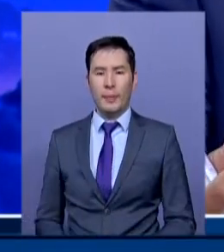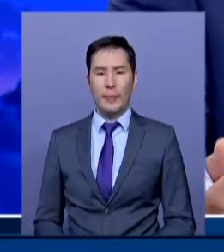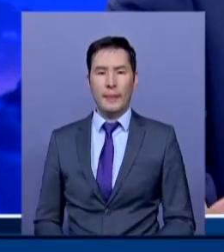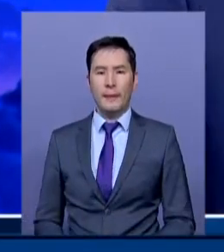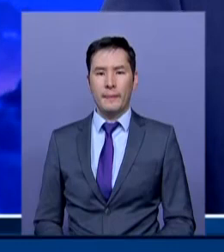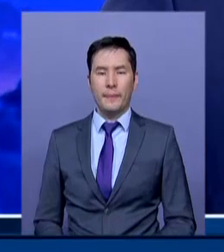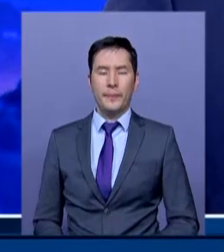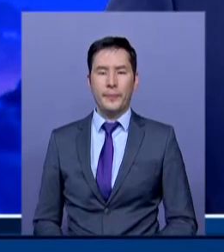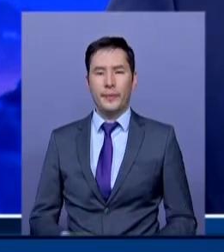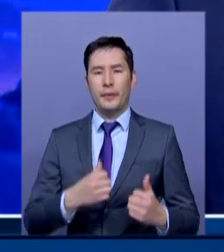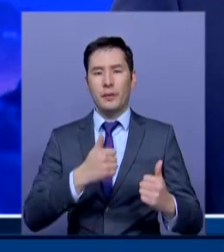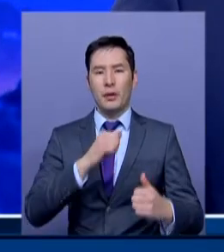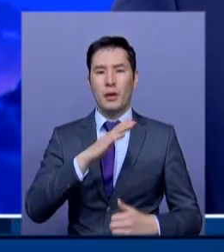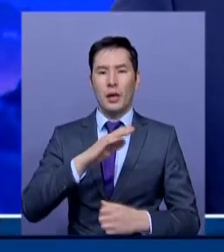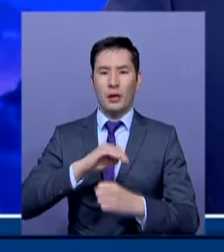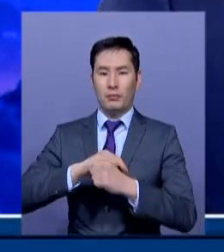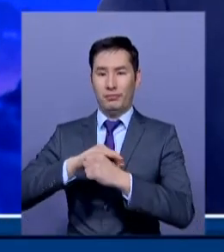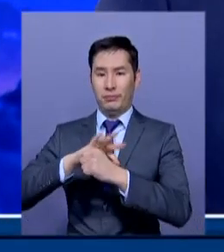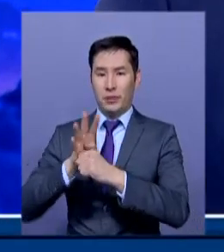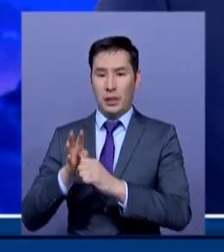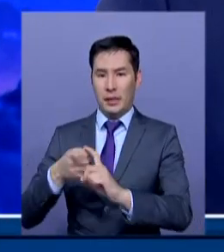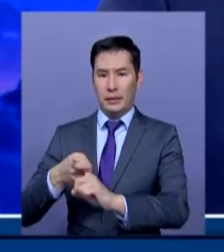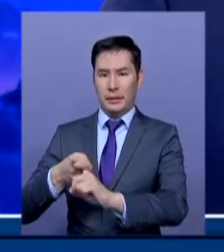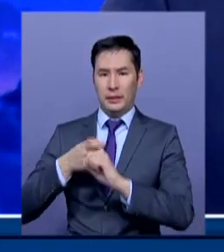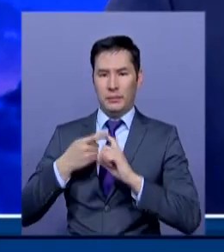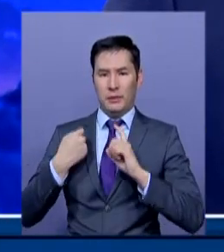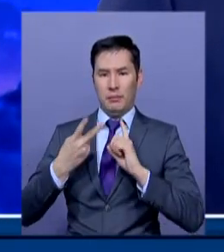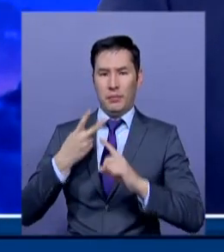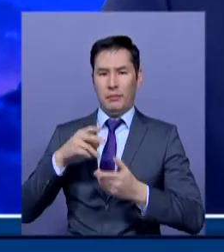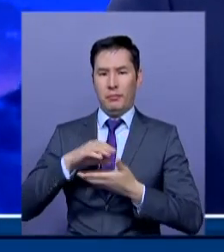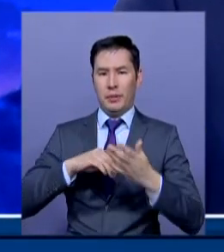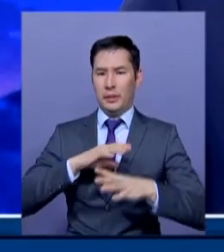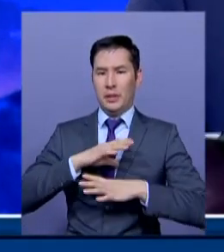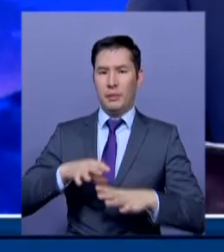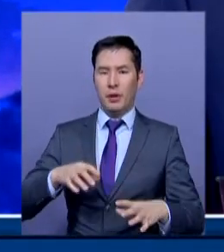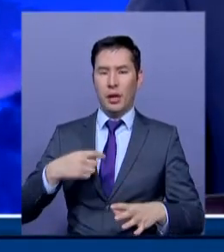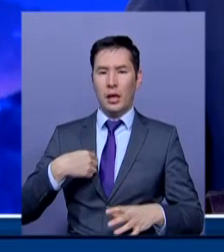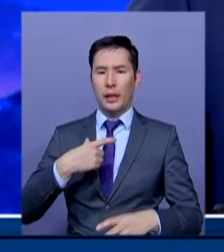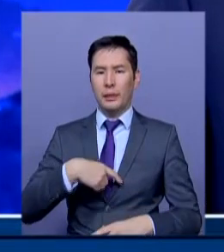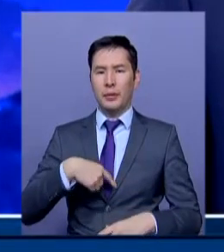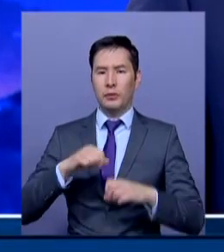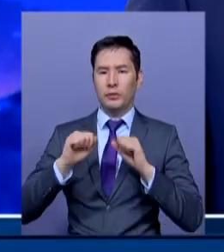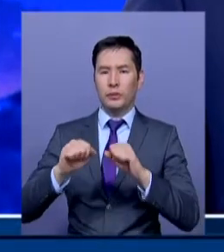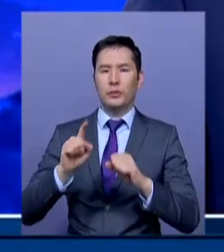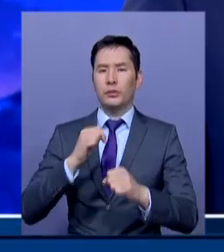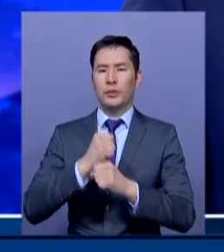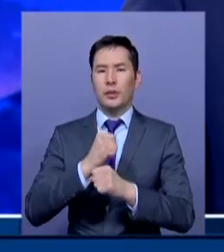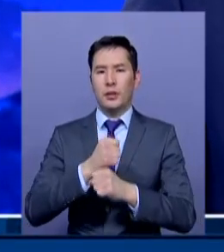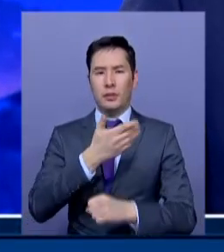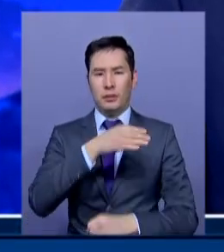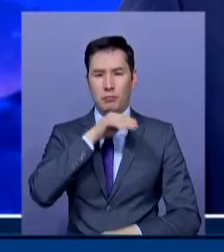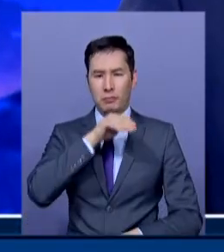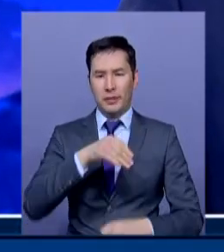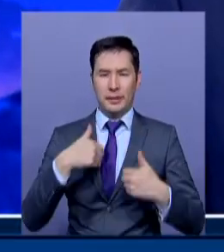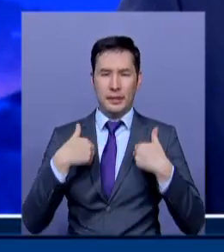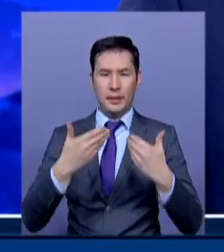Жақсы, ал коронавирусты екінші рет жұқтырмау үшін қалай сақтануға болады? Дәрігер ретінде ақыл кеңесі берсеңіз?